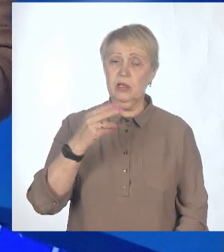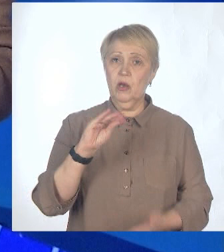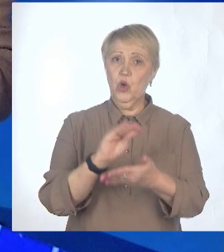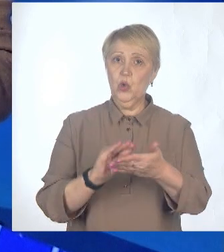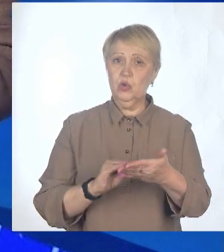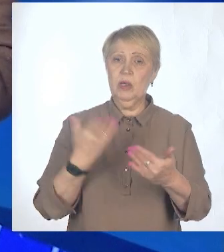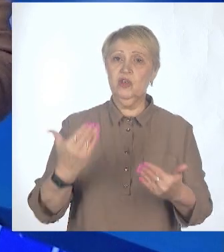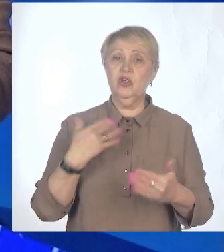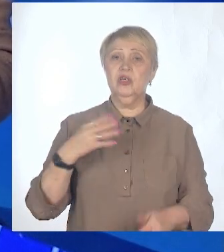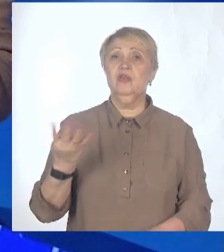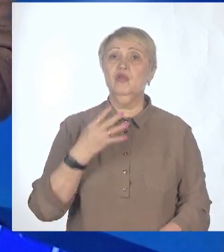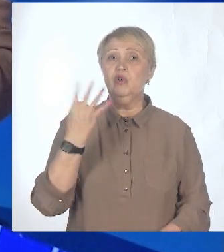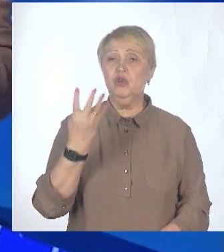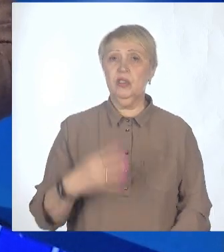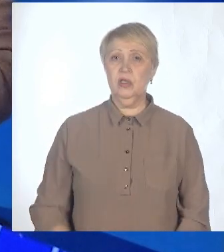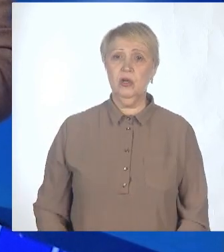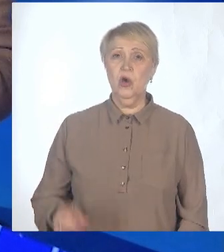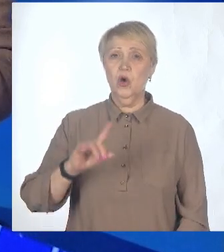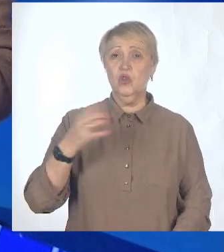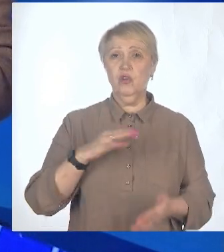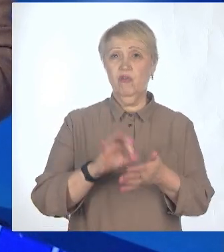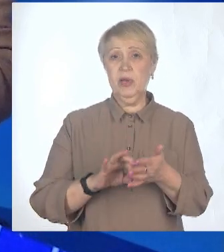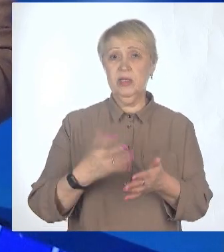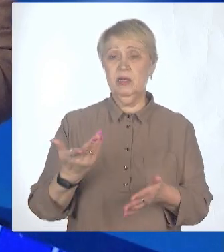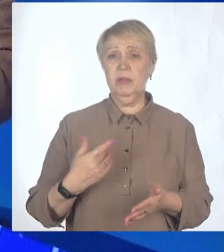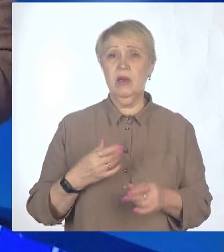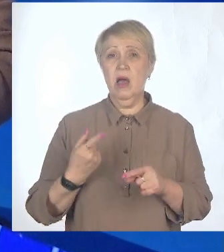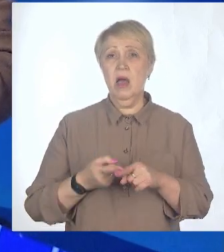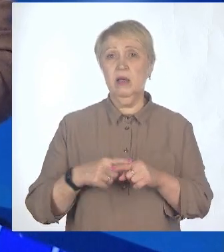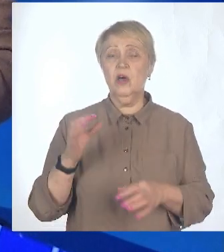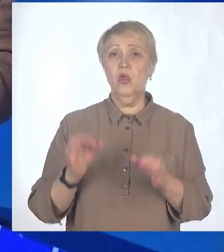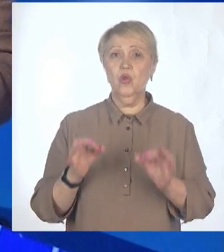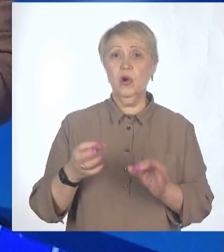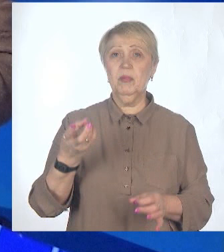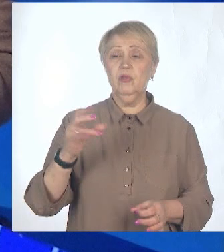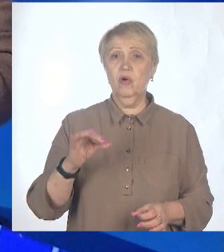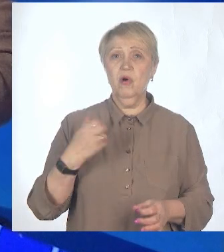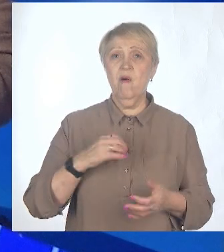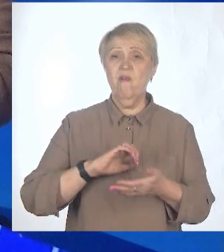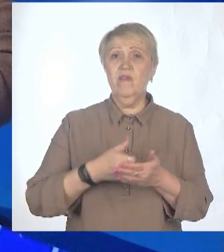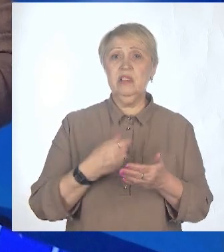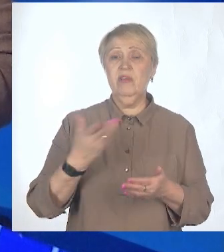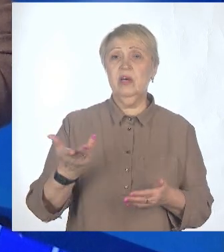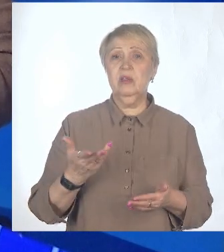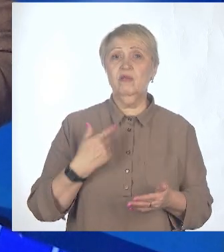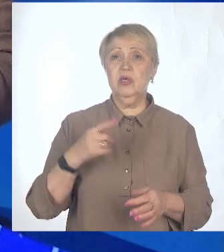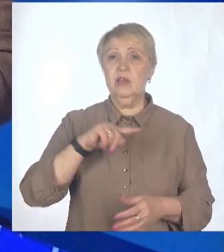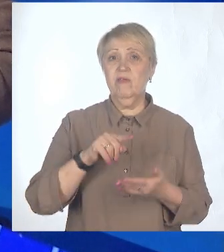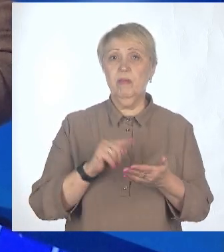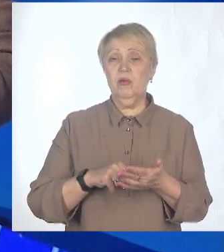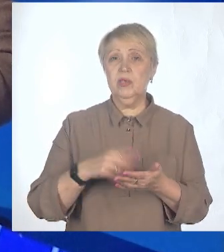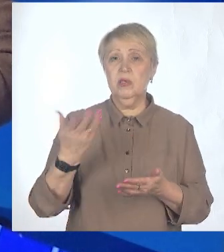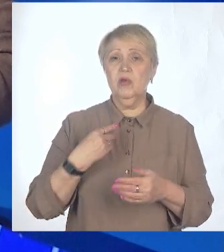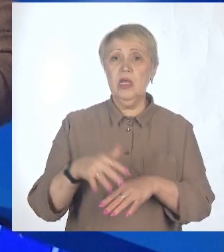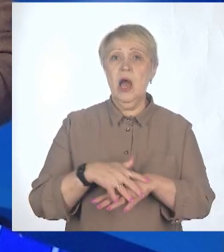то сейчас почти 4. Что, в принципе, укладывается в норму, но все-таки вызывает вопросы. О рынке труда мы поговорим